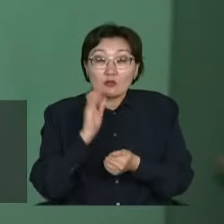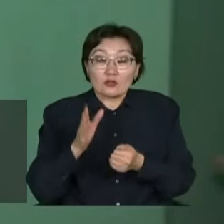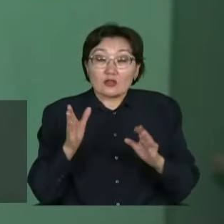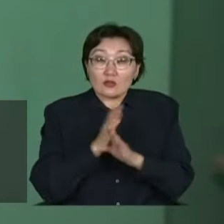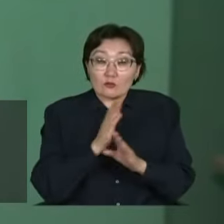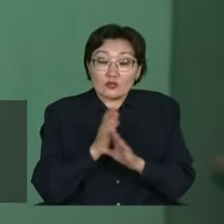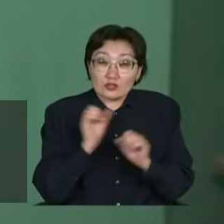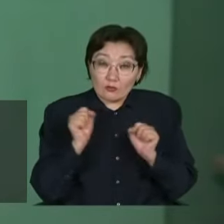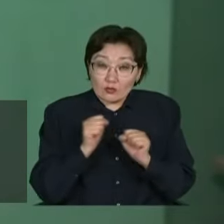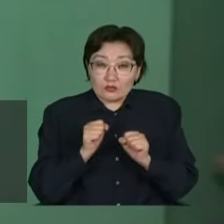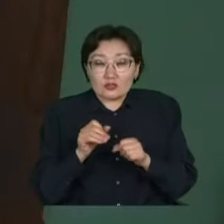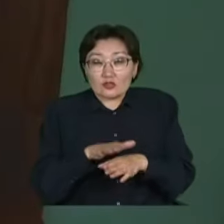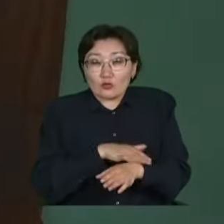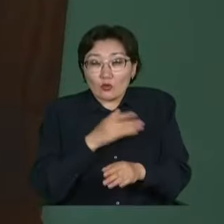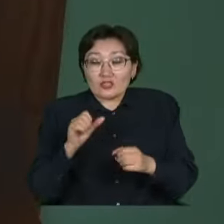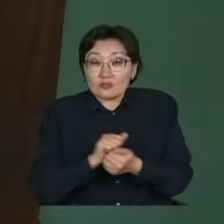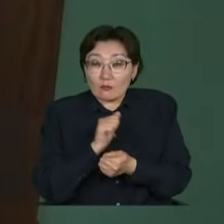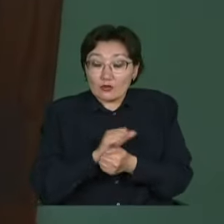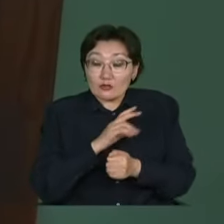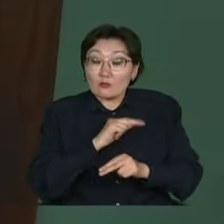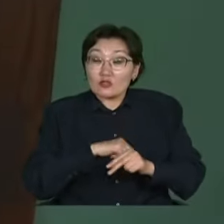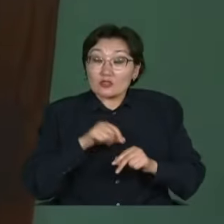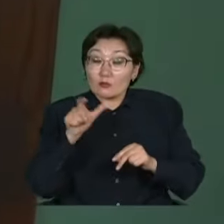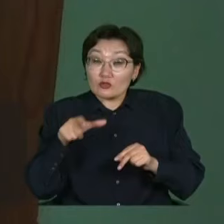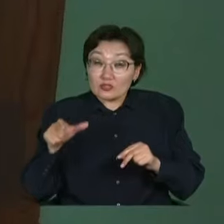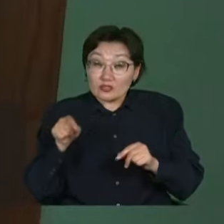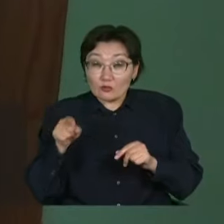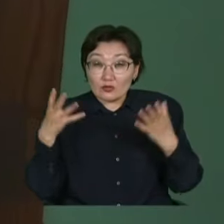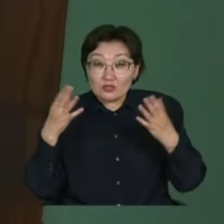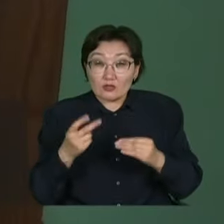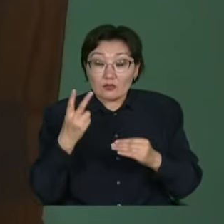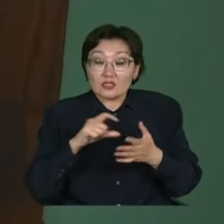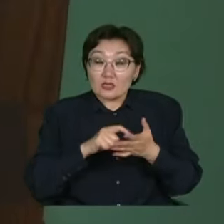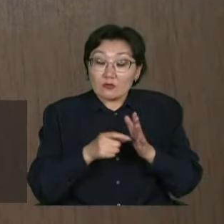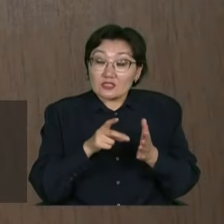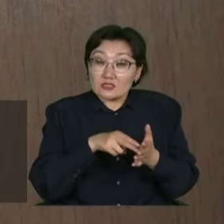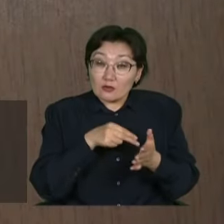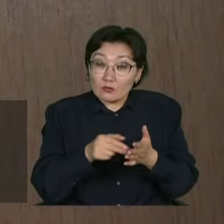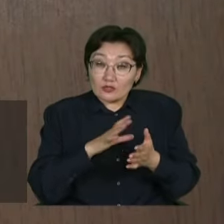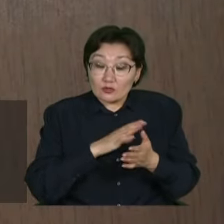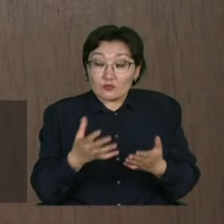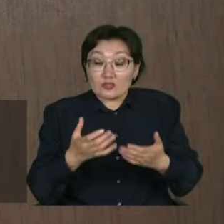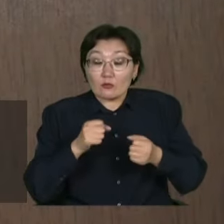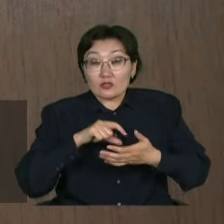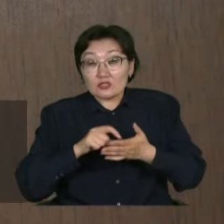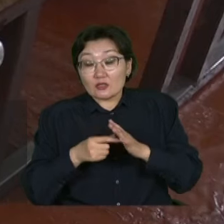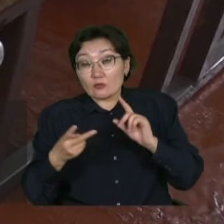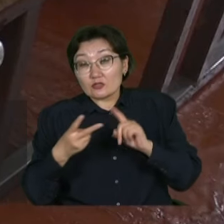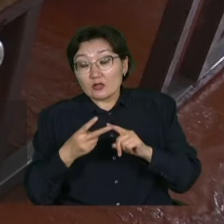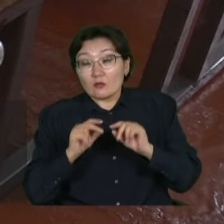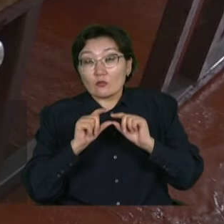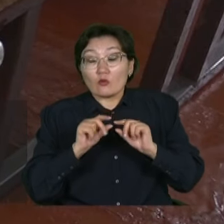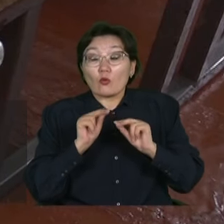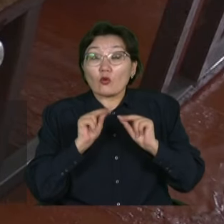салқында болғандықтан кішкене баяуырақ кепті. Мектеп қызметкерлерінің айтуынша сол күні екі кабинет қана сырланған. Бірі қабылдау бөлмесі, ал екіншісі